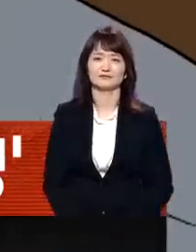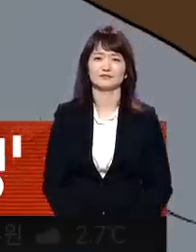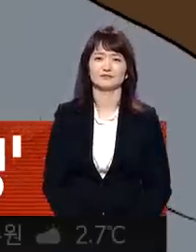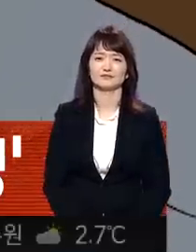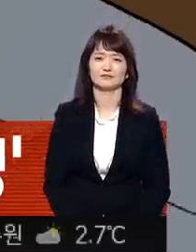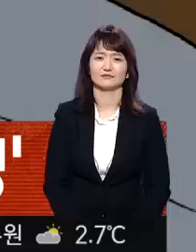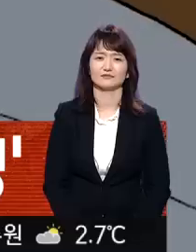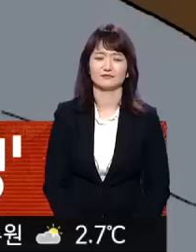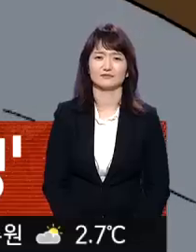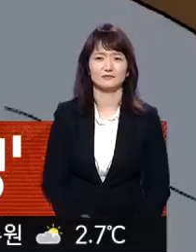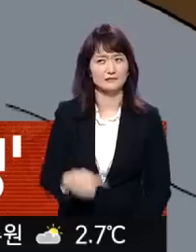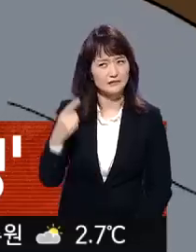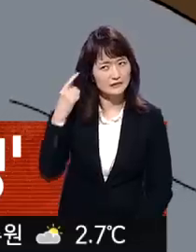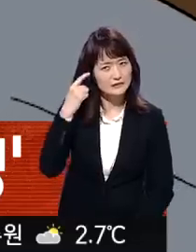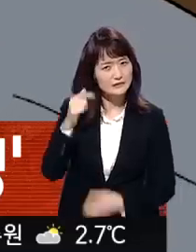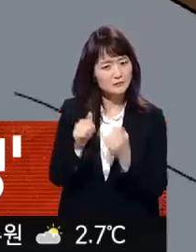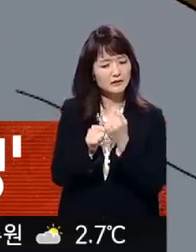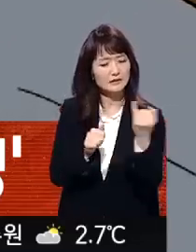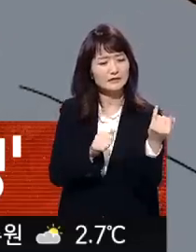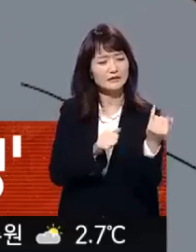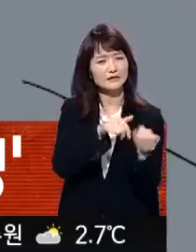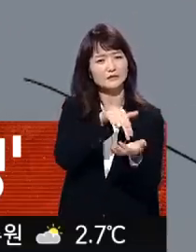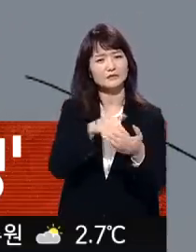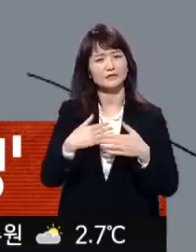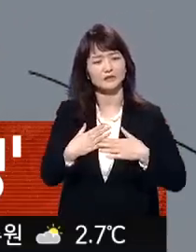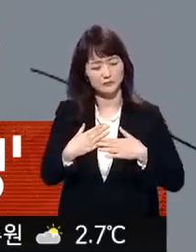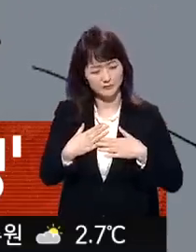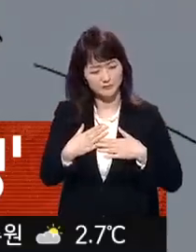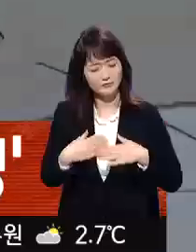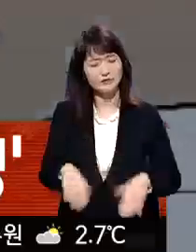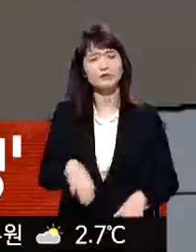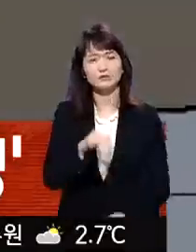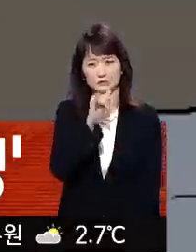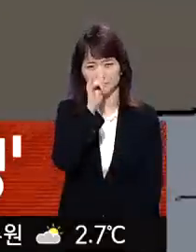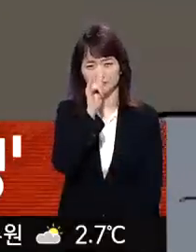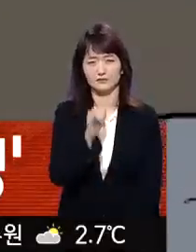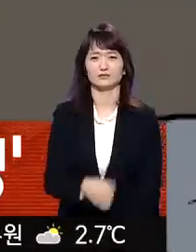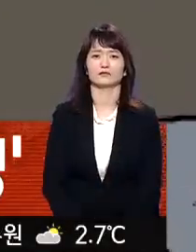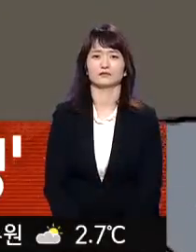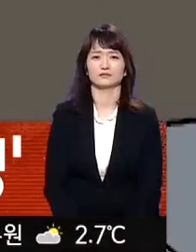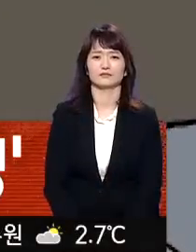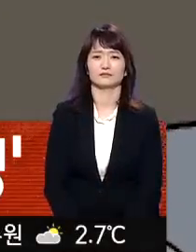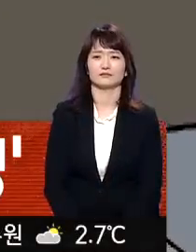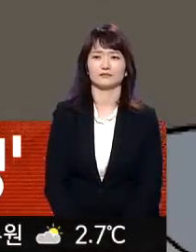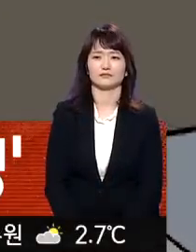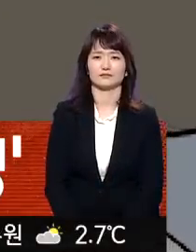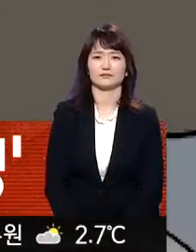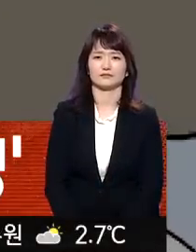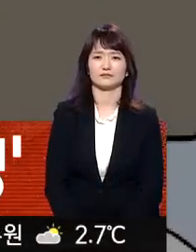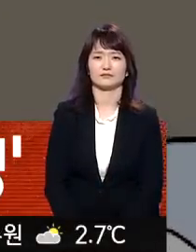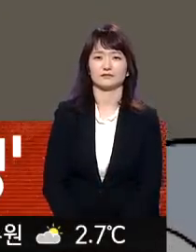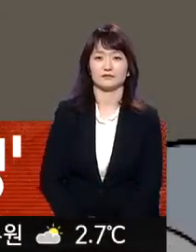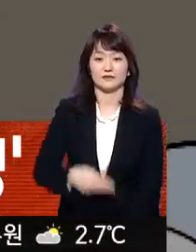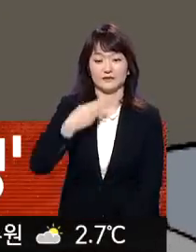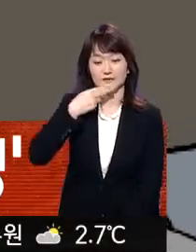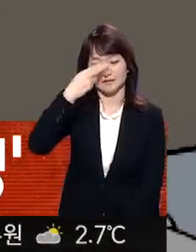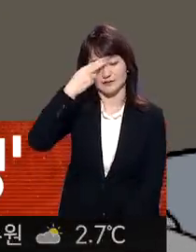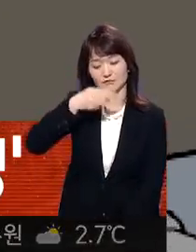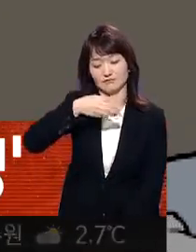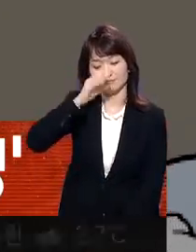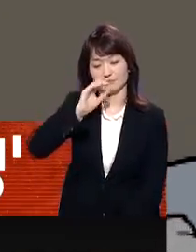조금 아내 입장에서는 피곤할 것 같다는 생각이 드는데 자, 그런데 술을 마시고 집에